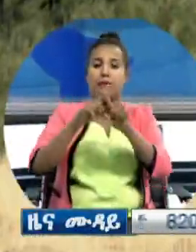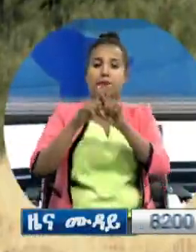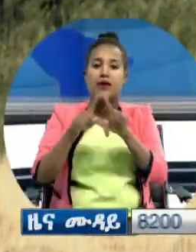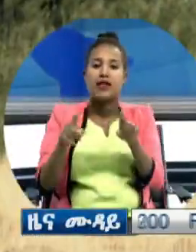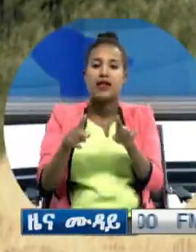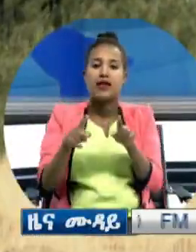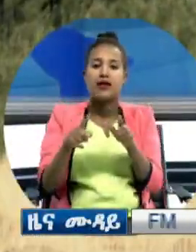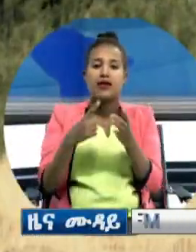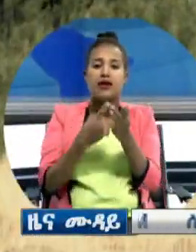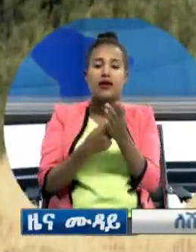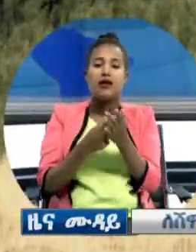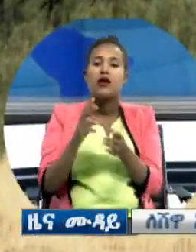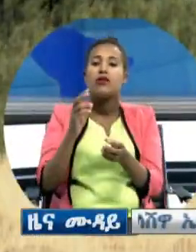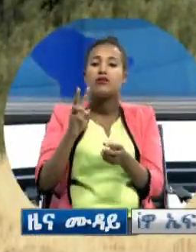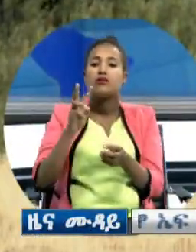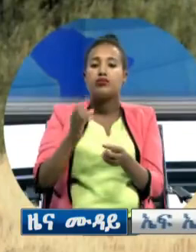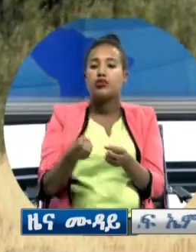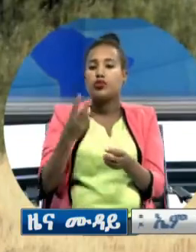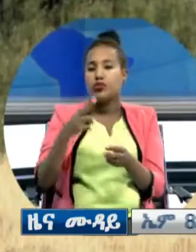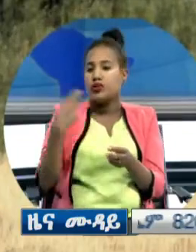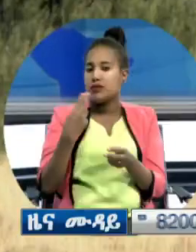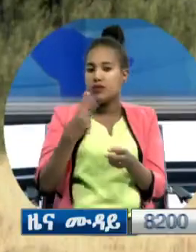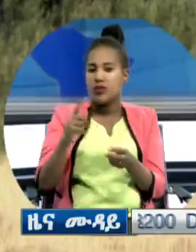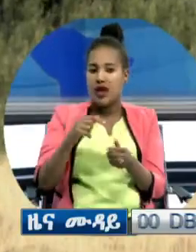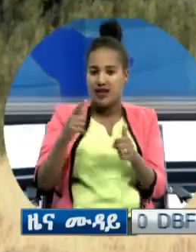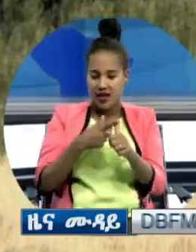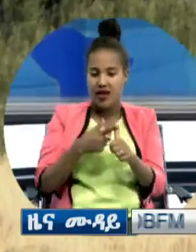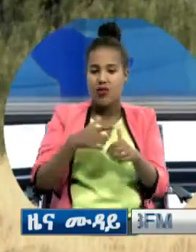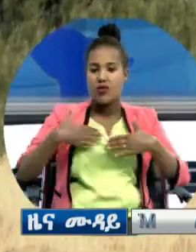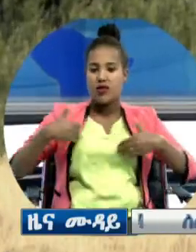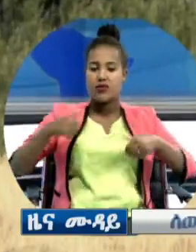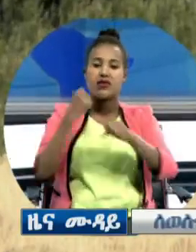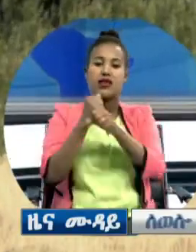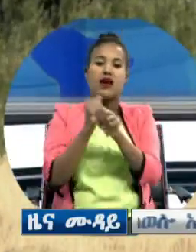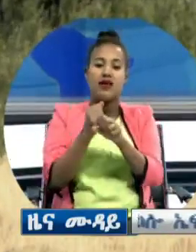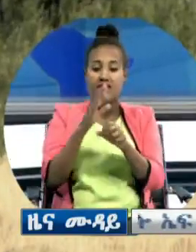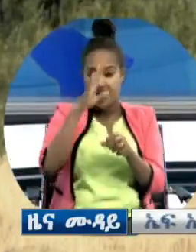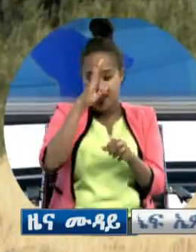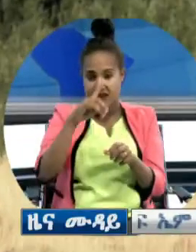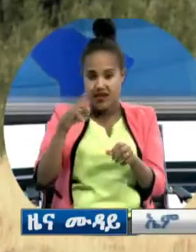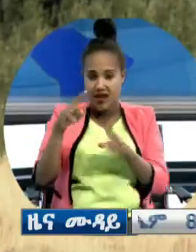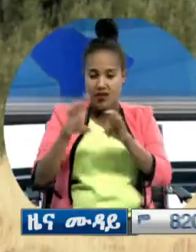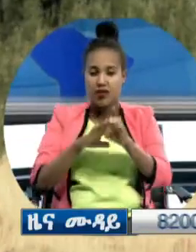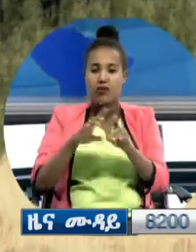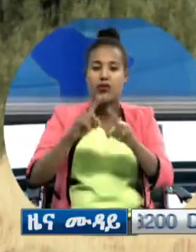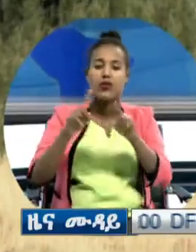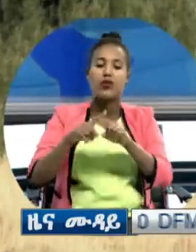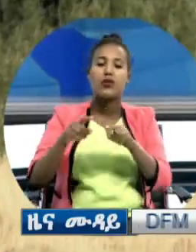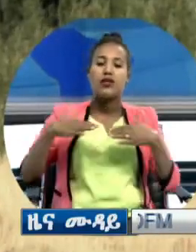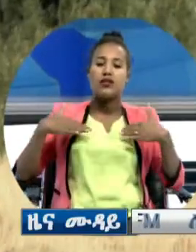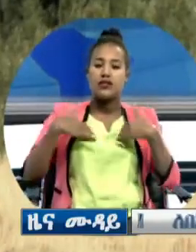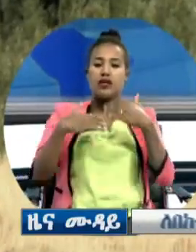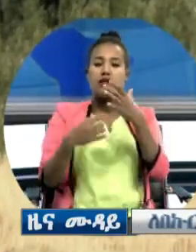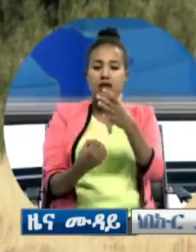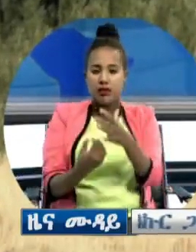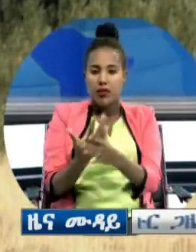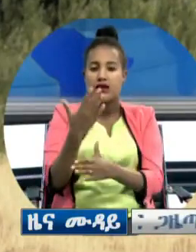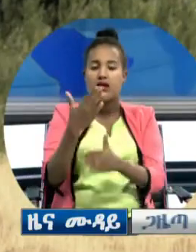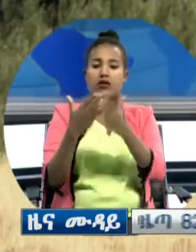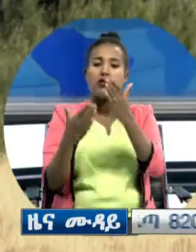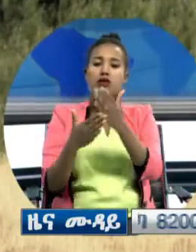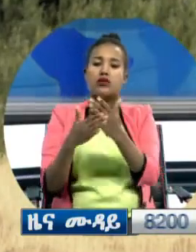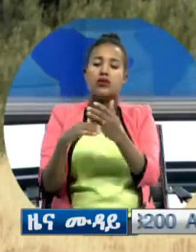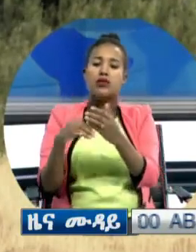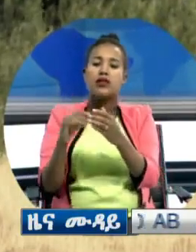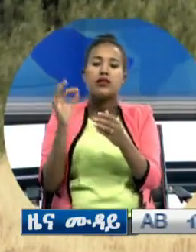መልቲ ፐርፐዝ እንዲውል ወጣቶች የስራ ዕድል ፈጠራ እንዲያደርጉት በተለያዩ የእንስሳት እርባታ ተደራጅተው